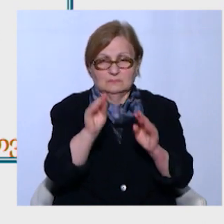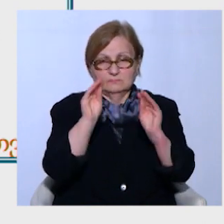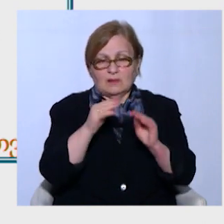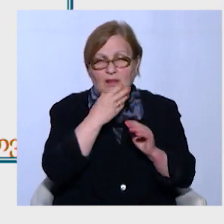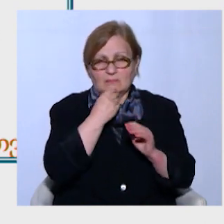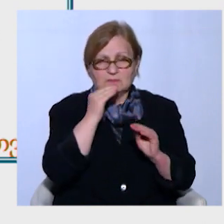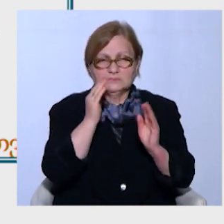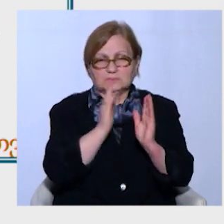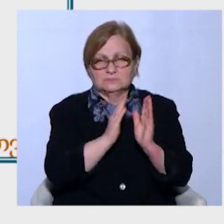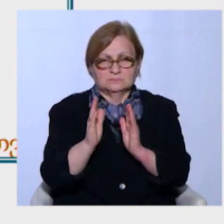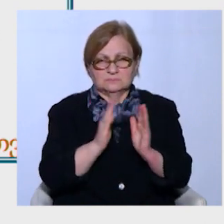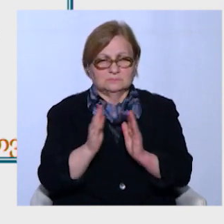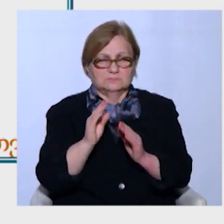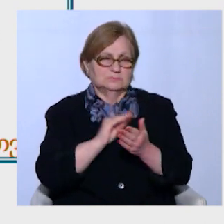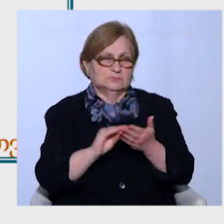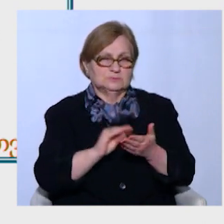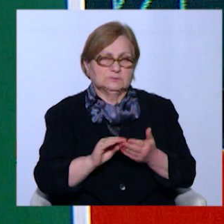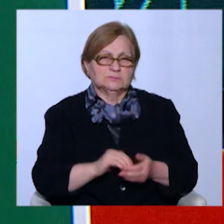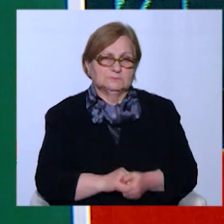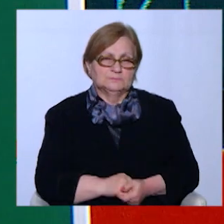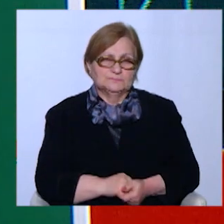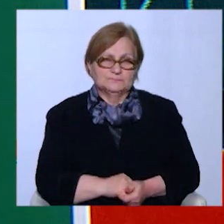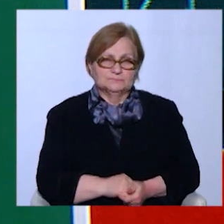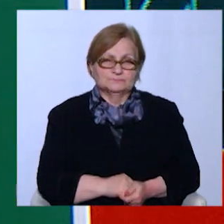ორგანიზებულად ჩამოწერეთ ხოლმე.